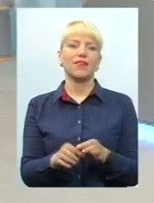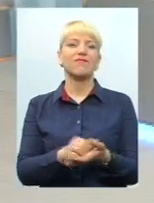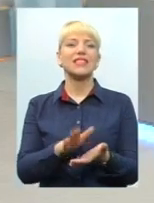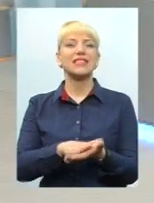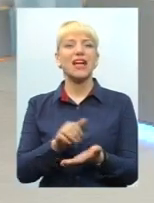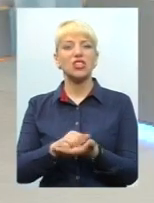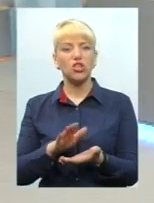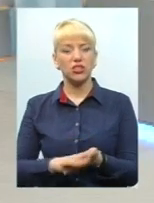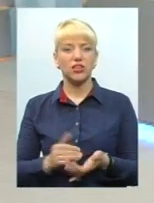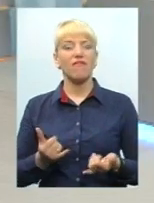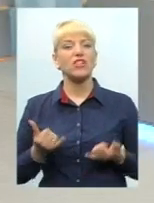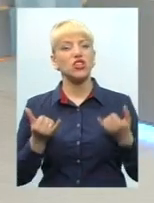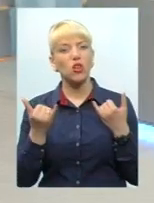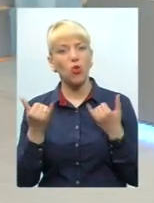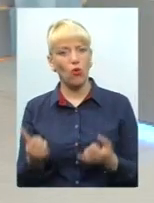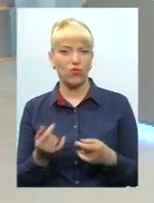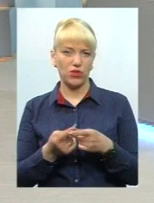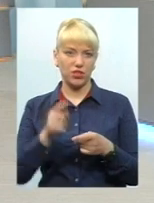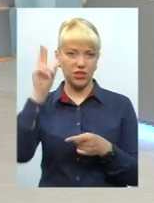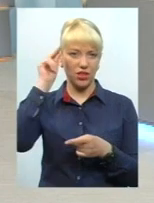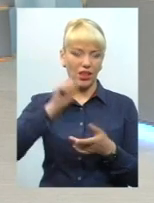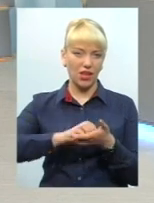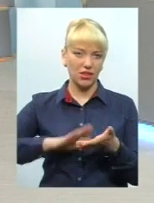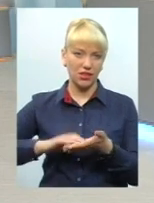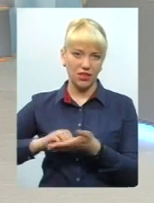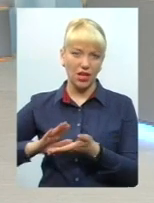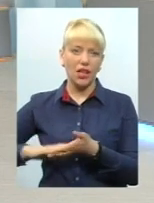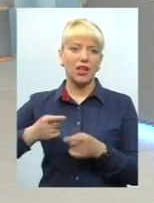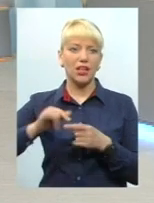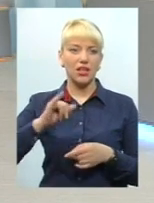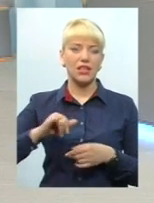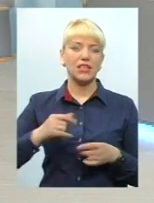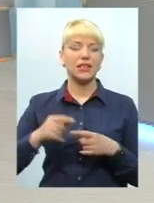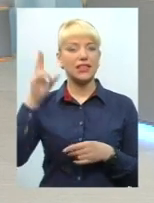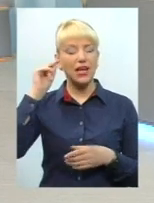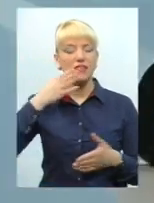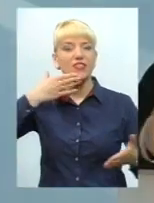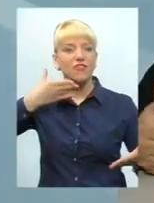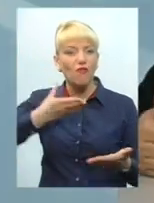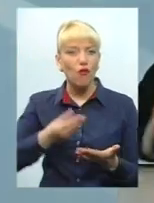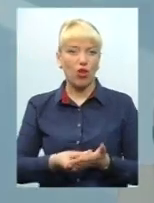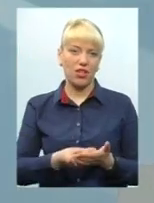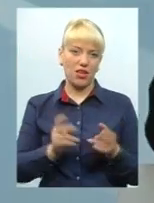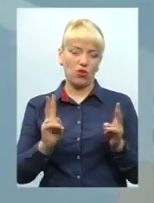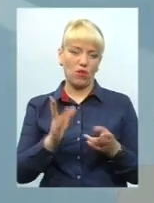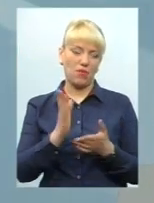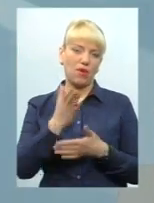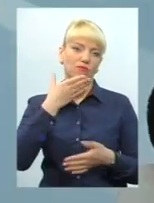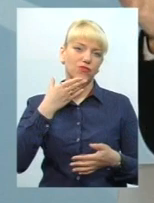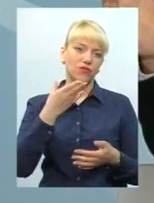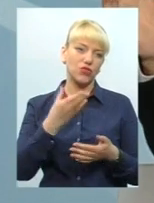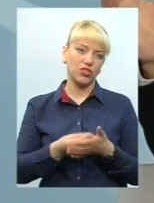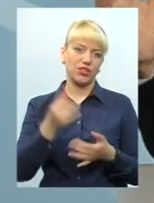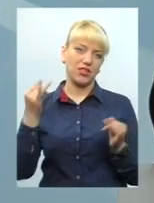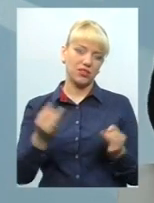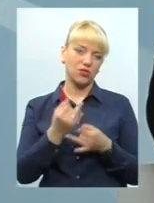відзначати, вшановувати ті дати, відзначати ті дати, свої дати, які ми маємо дуже багато в своїй історії.